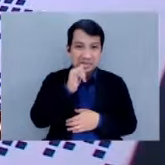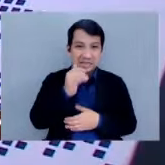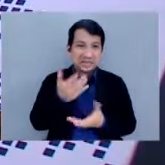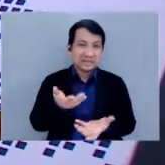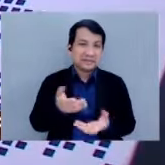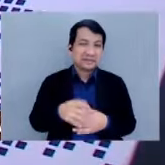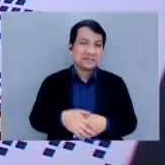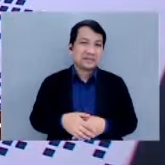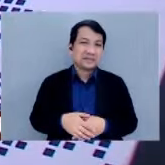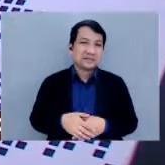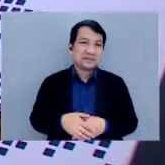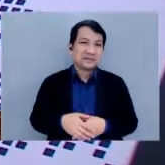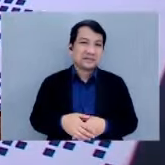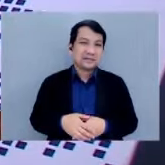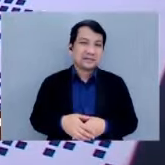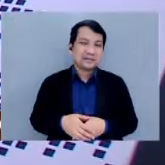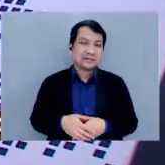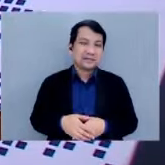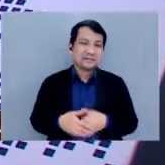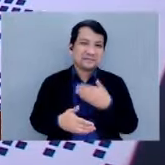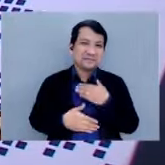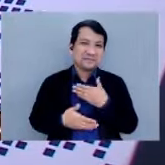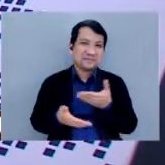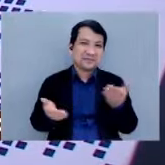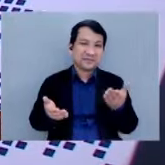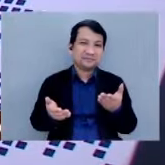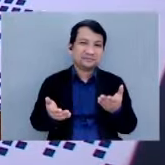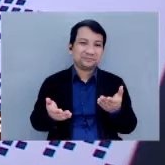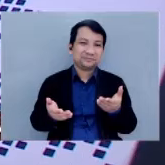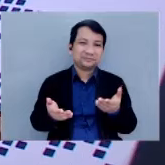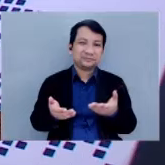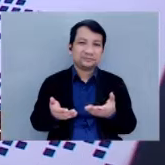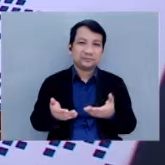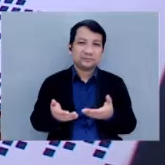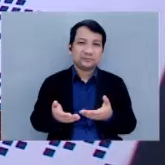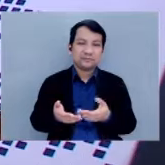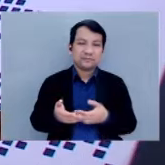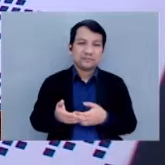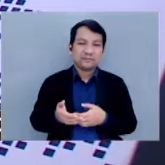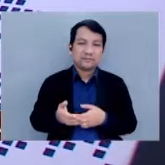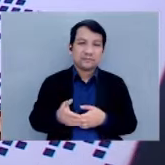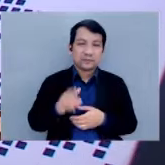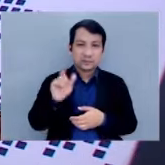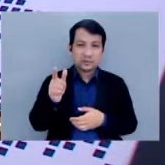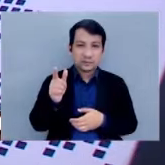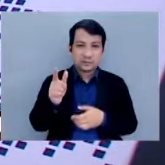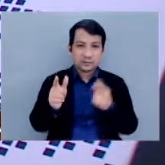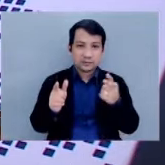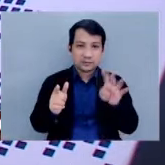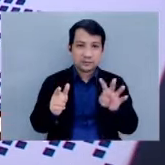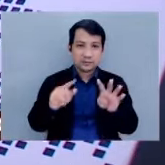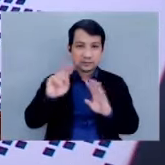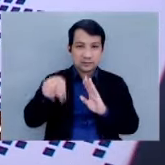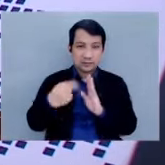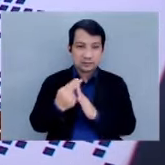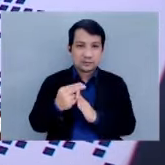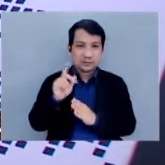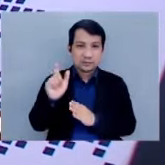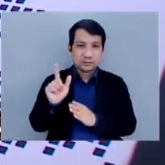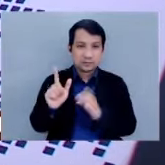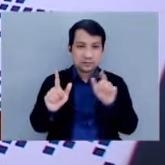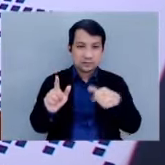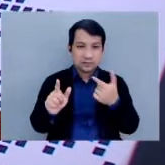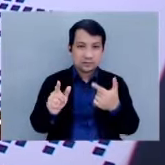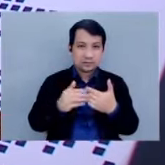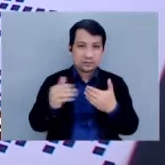Nasiyan kaya siya. Alam mo, nagpaka-nerd daw kanina eh. So, in 24 hours, 120 bars, at naman sa mga